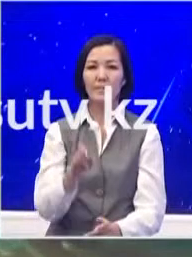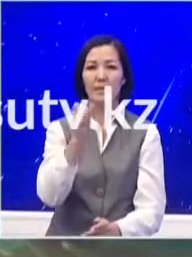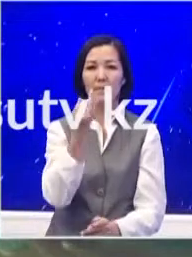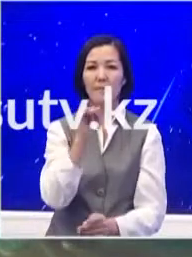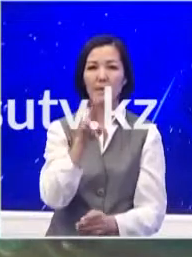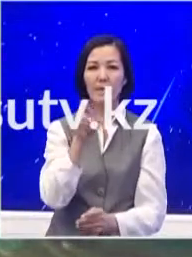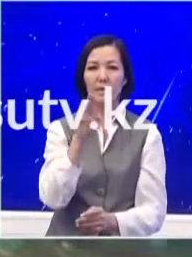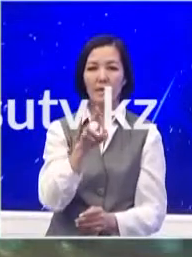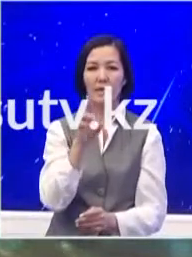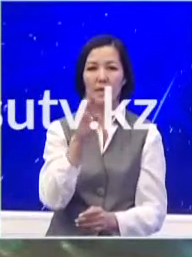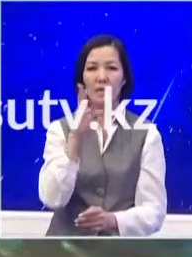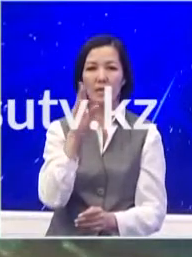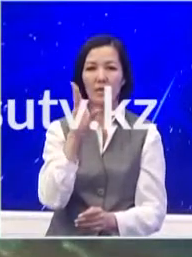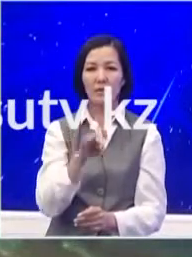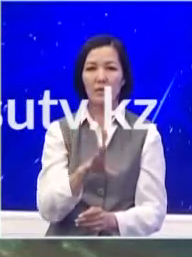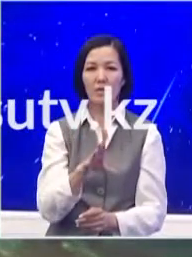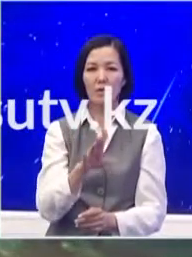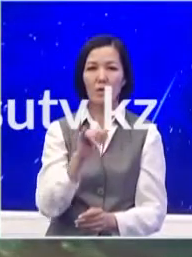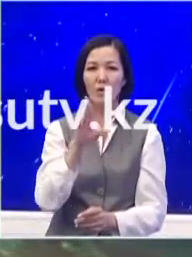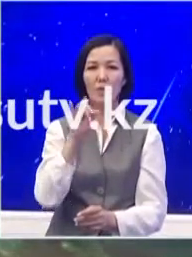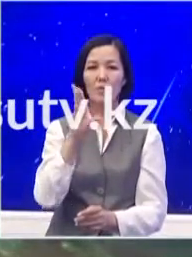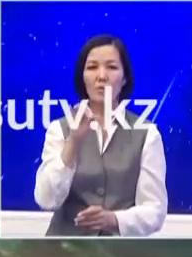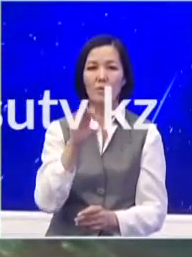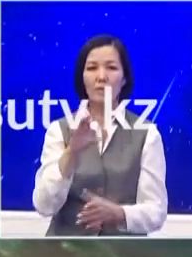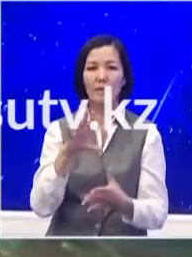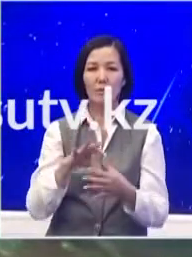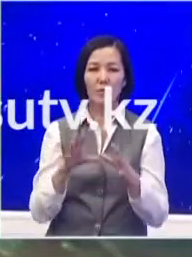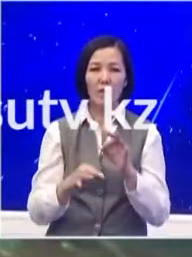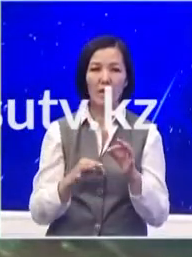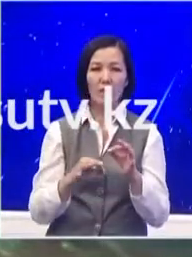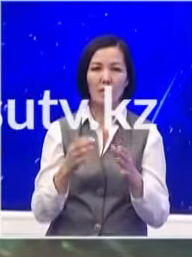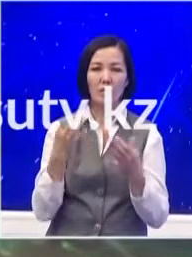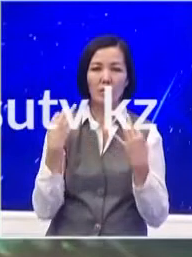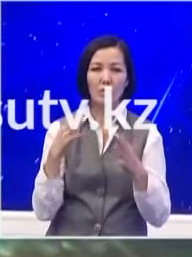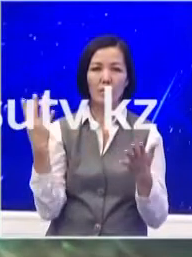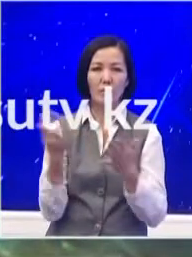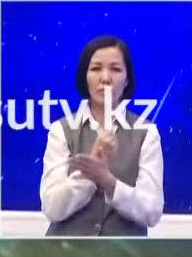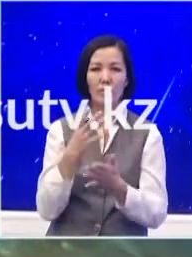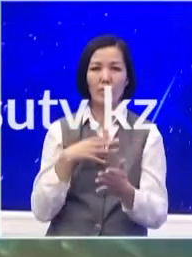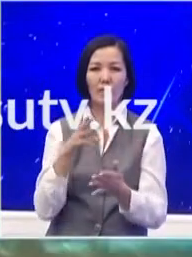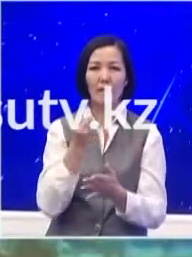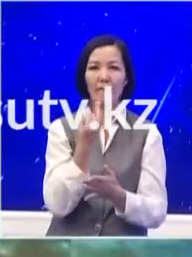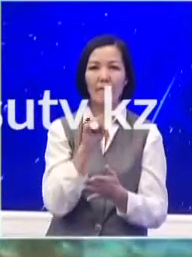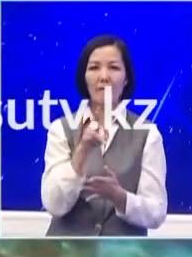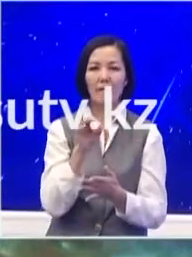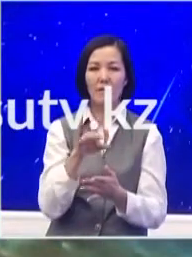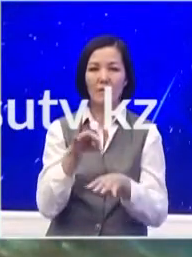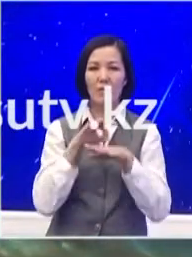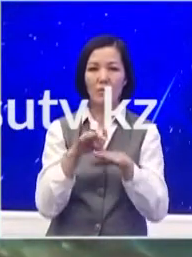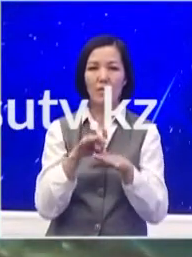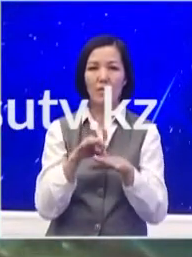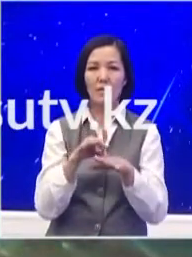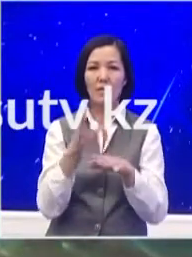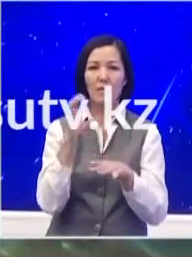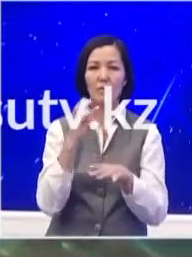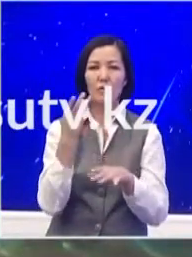Байдарка және каноэ есуден Светлана Усова Токио Олимпиадасының жолдамасын жеңіп алды. Таиландта өткен Азия аймақтық біріншілігінде жерлестеріміз